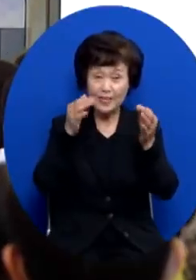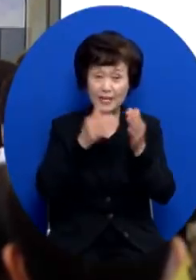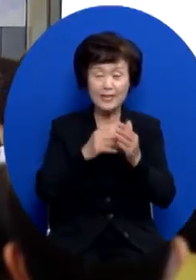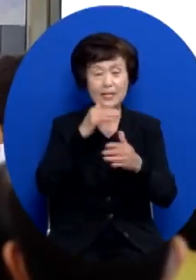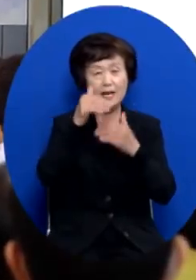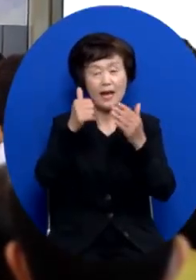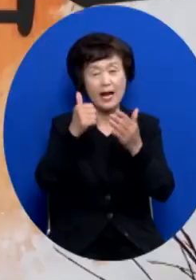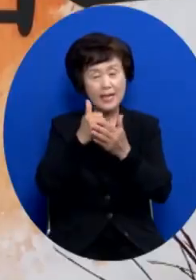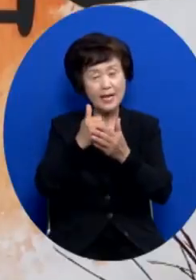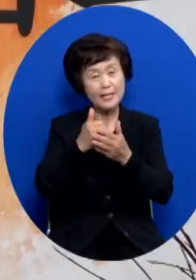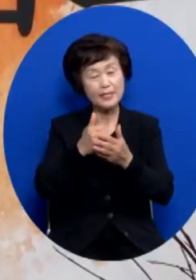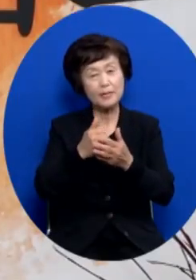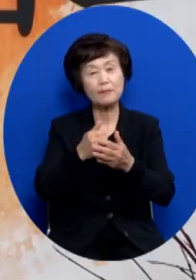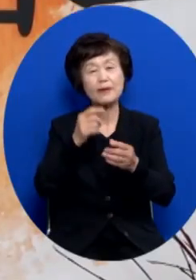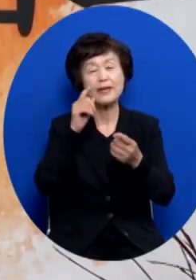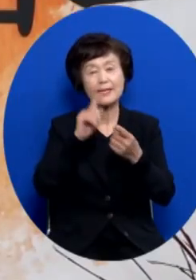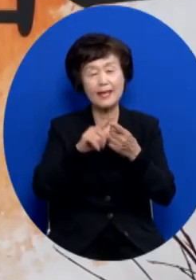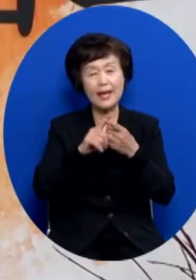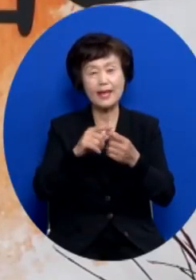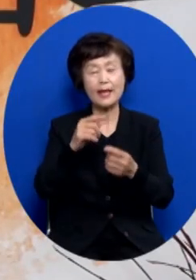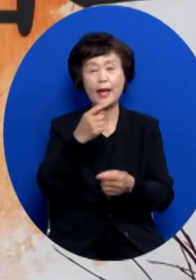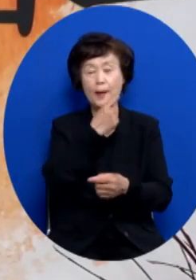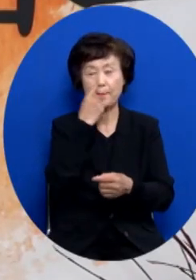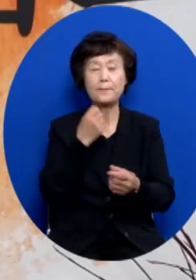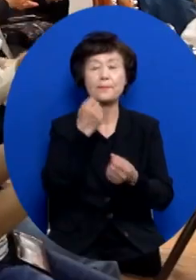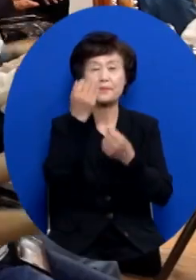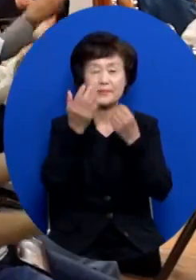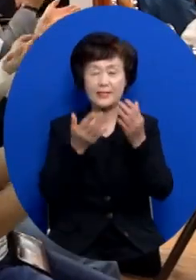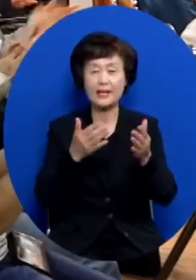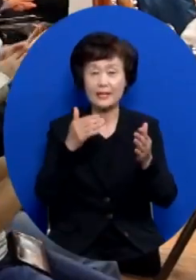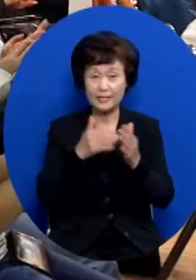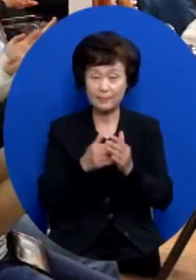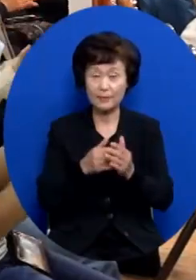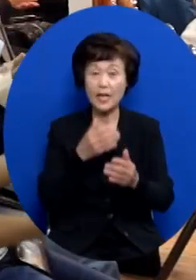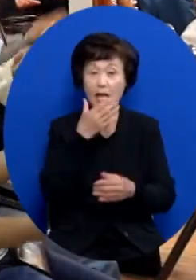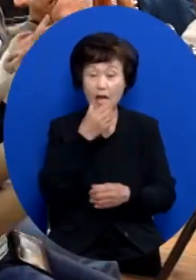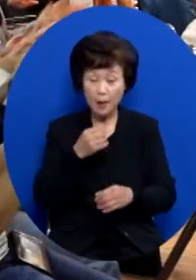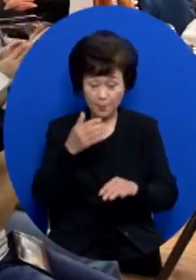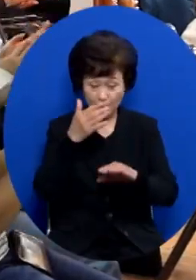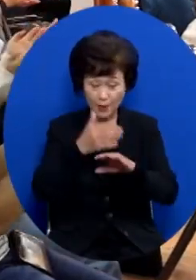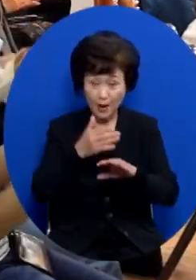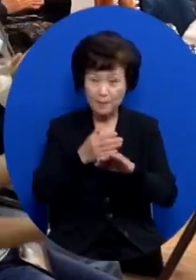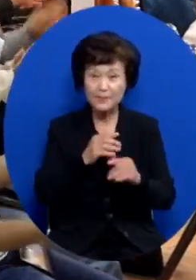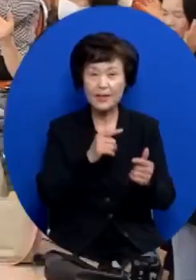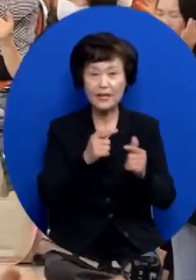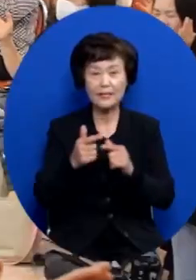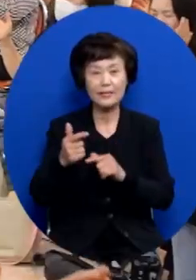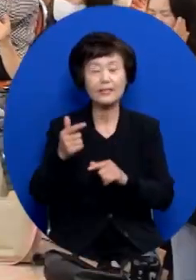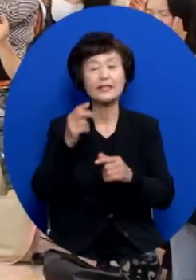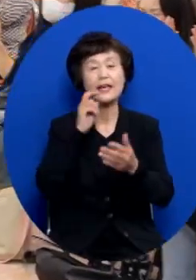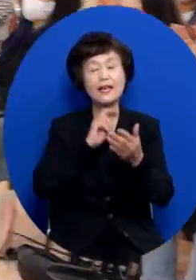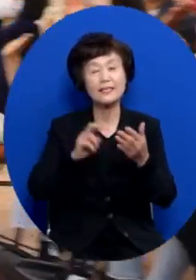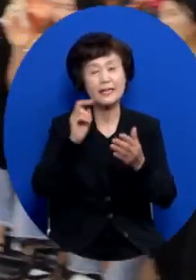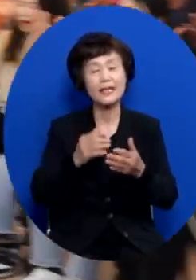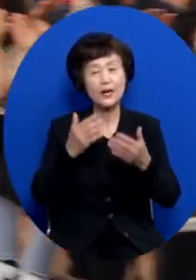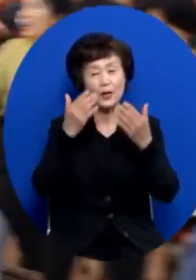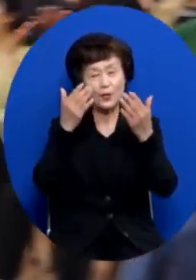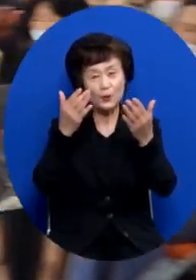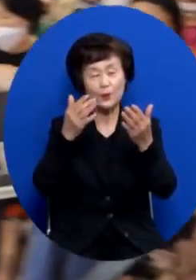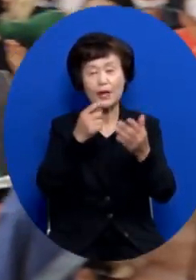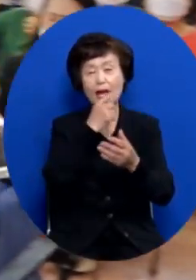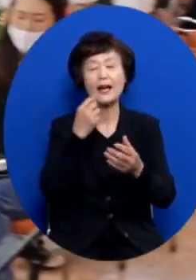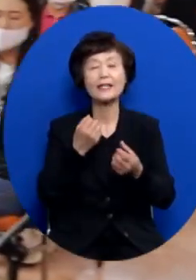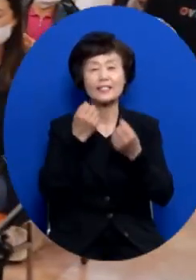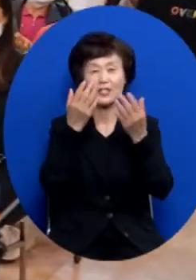하나님의 섭리에 대해 간증했습니다. 아울러 그가 작곡한 행복, 감사 등의 찬양을 연주하며 삶의 간증도 나눴습니다.